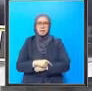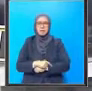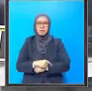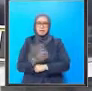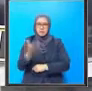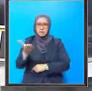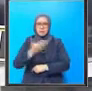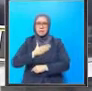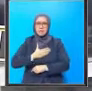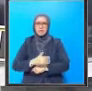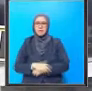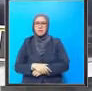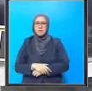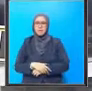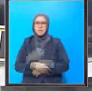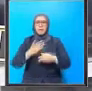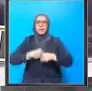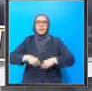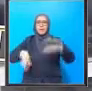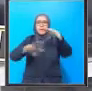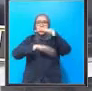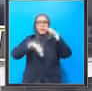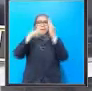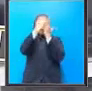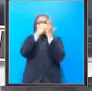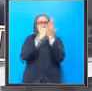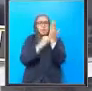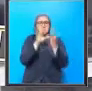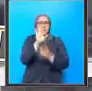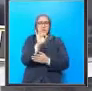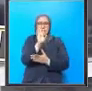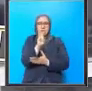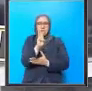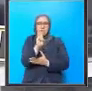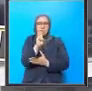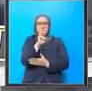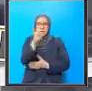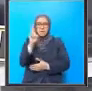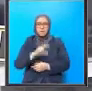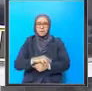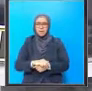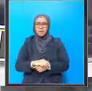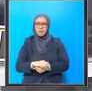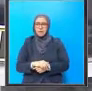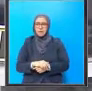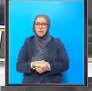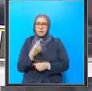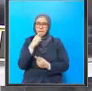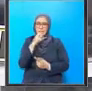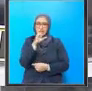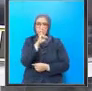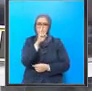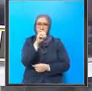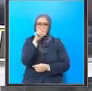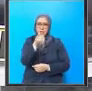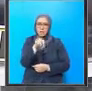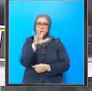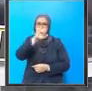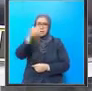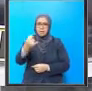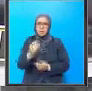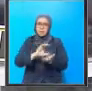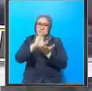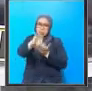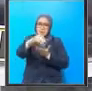Okey, okey. Di bawah putihan 96 ribu, 60.5 juta